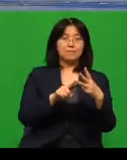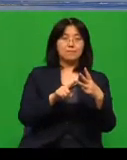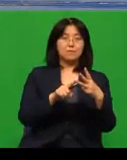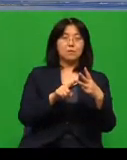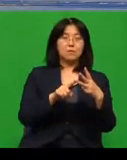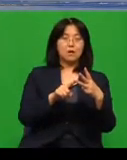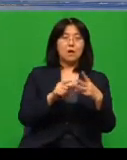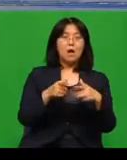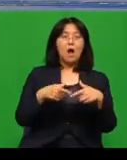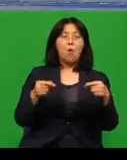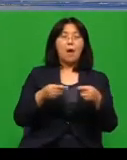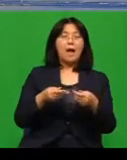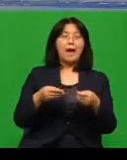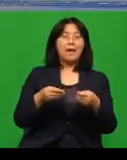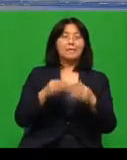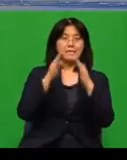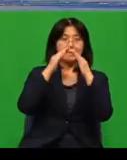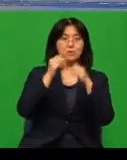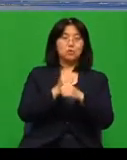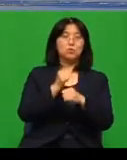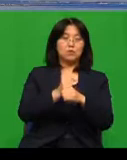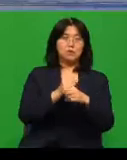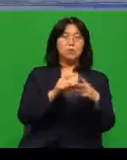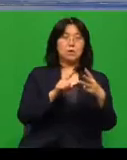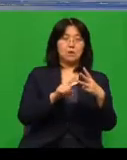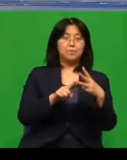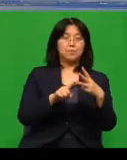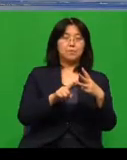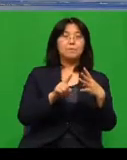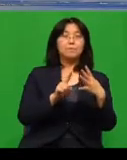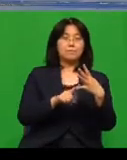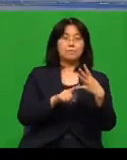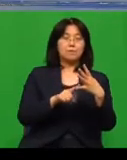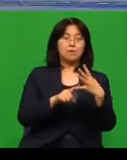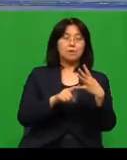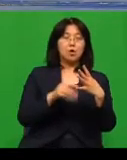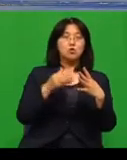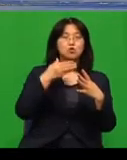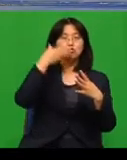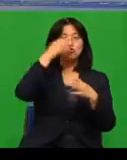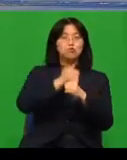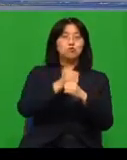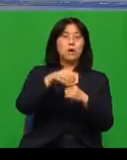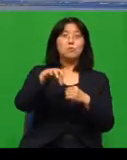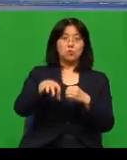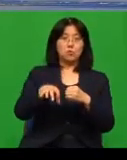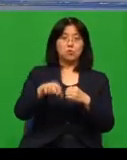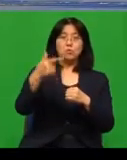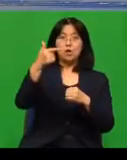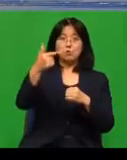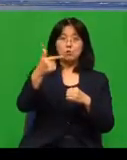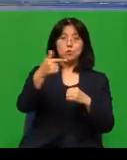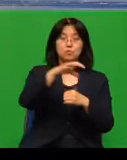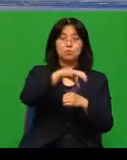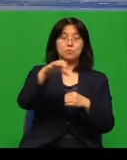りの今井商店、それから蔵元来館富山地酒の会というのは、6つの蔵元のおかみさん方に出ても